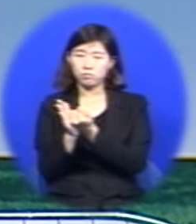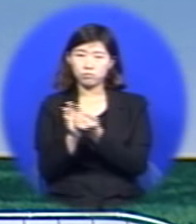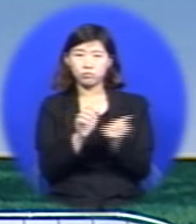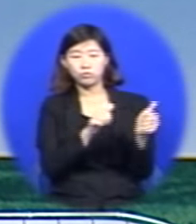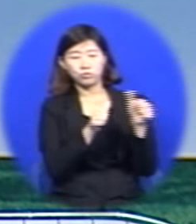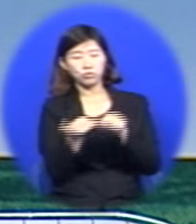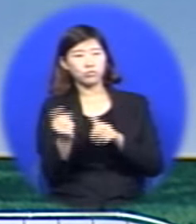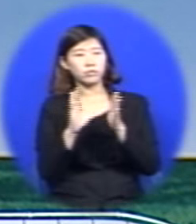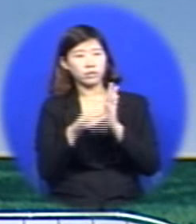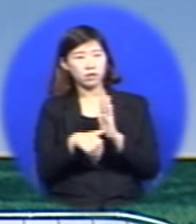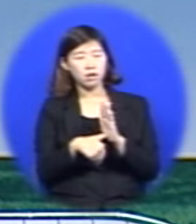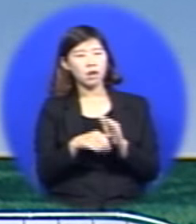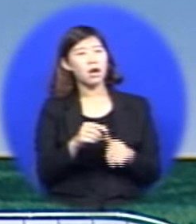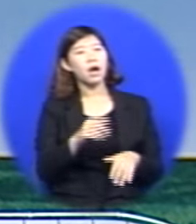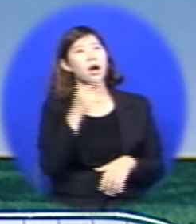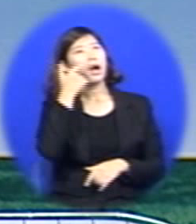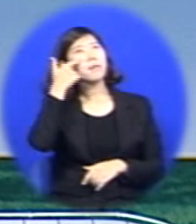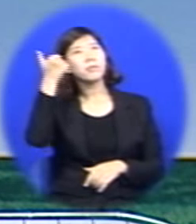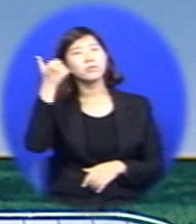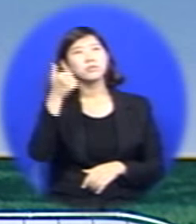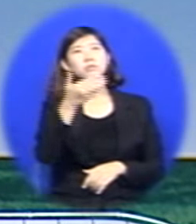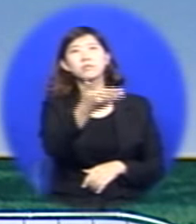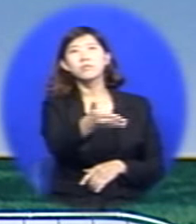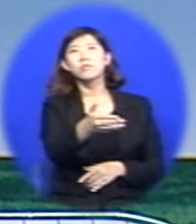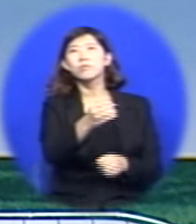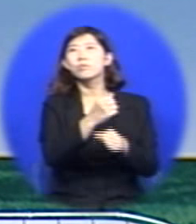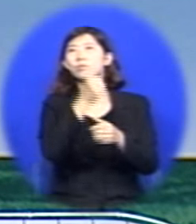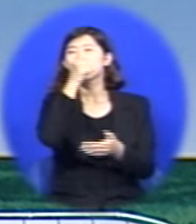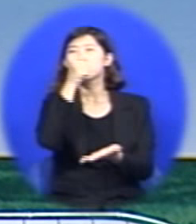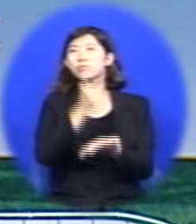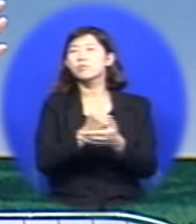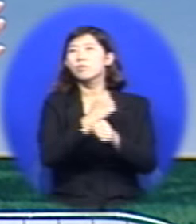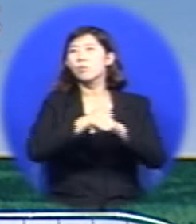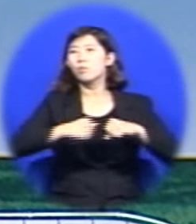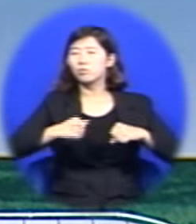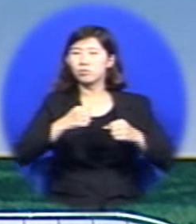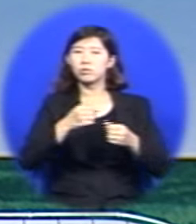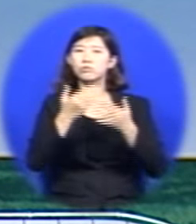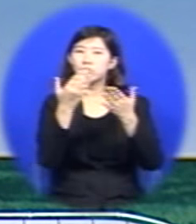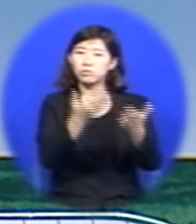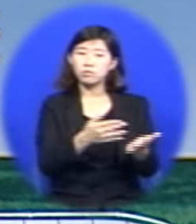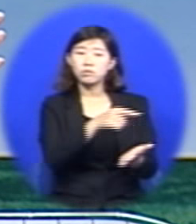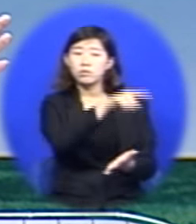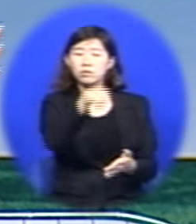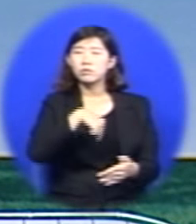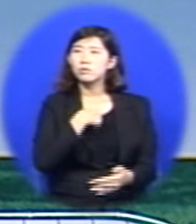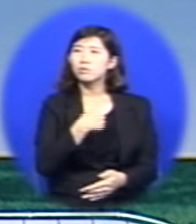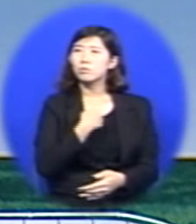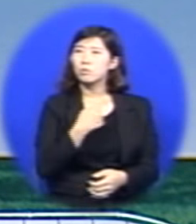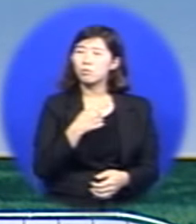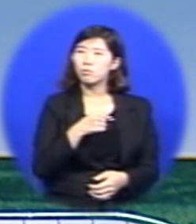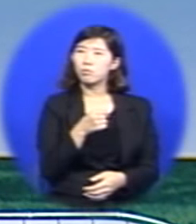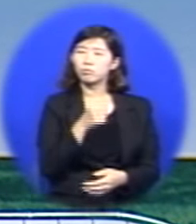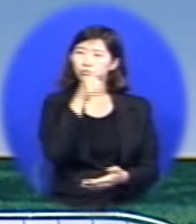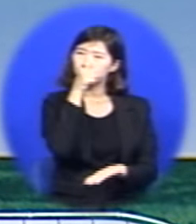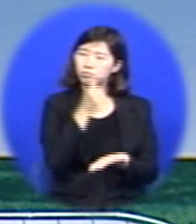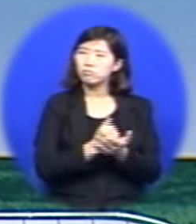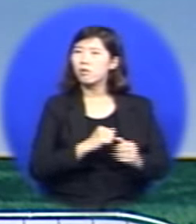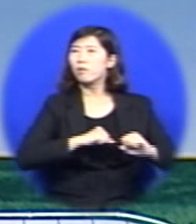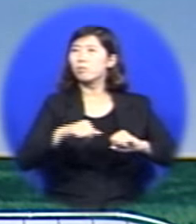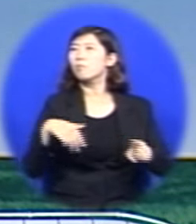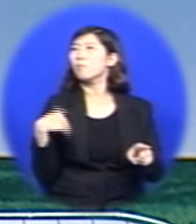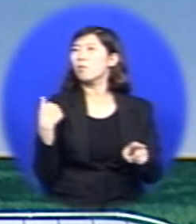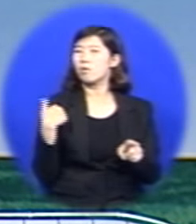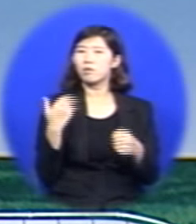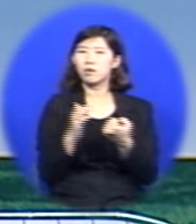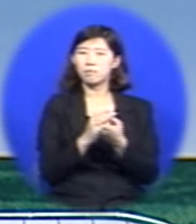아버지 저들을 사하여 주옵소서. 저들이 자기가 하는 일을 알지 못함이니이다. 이 말씀 하나를